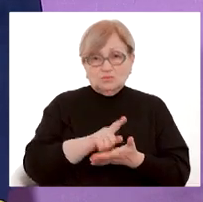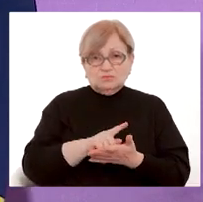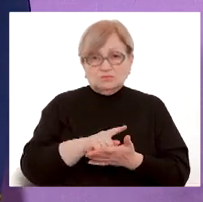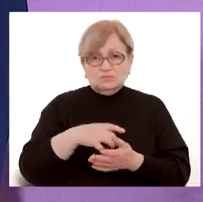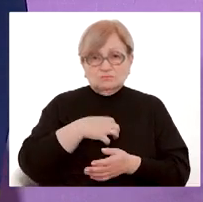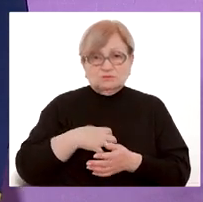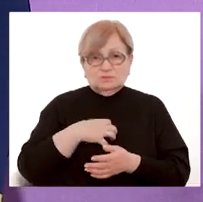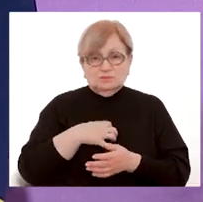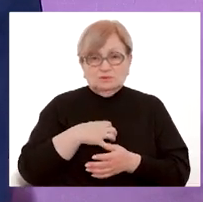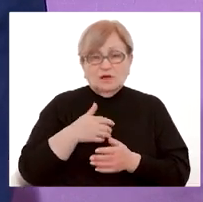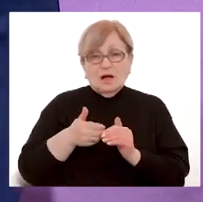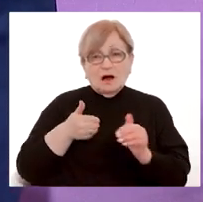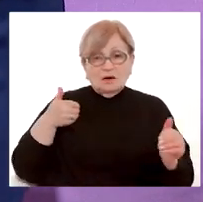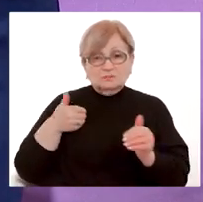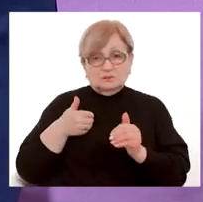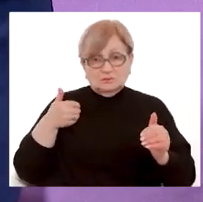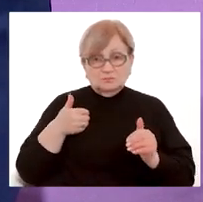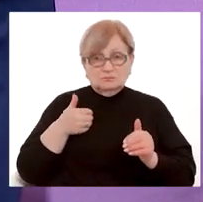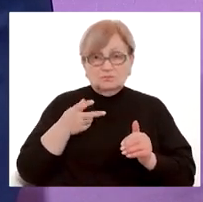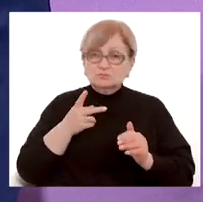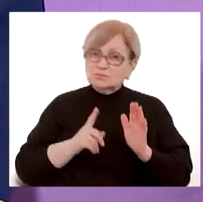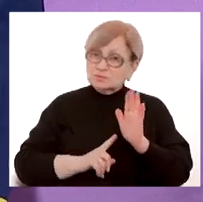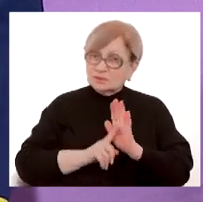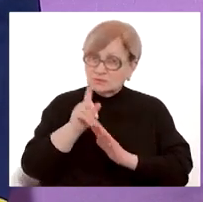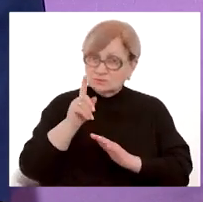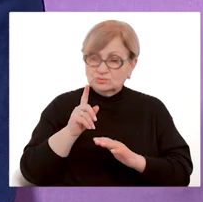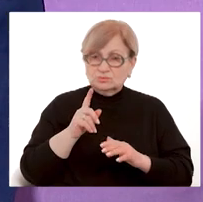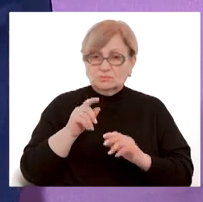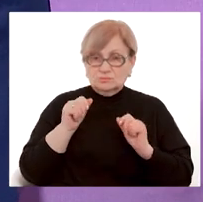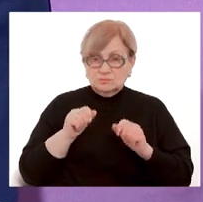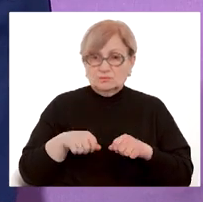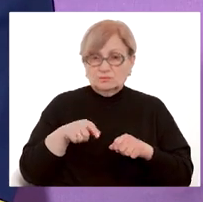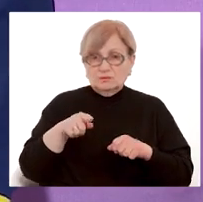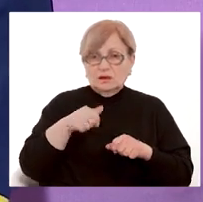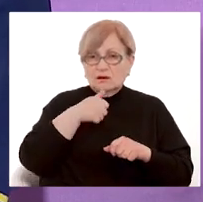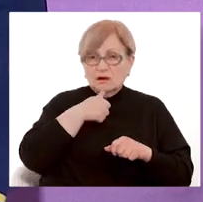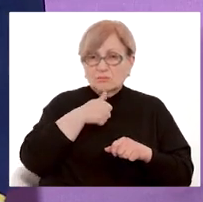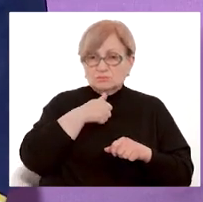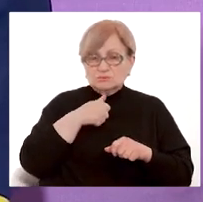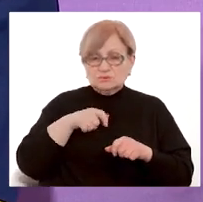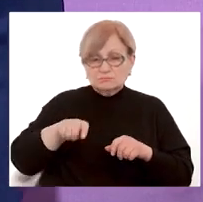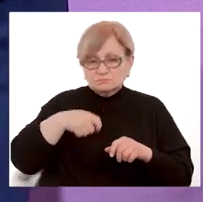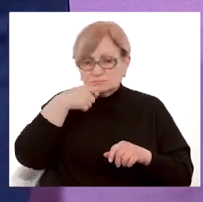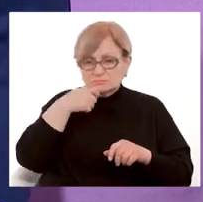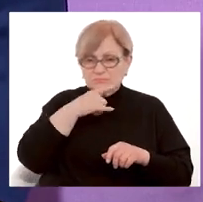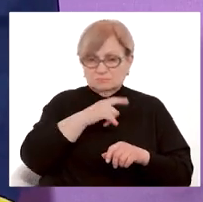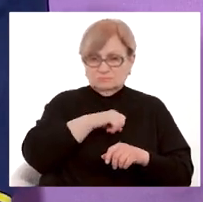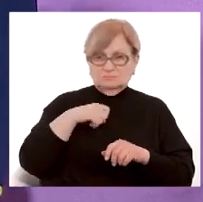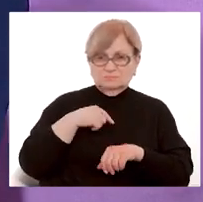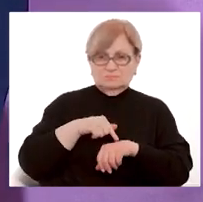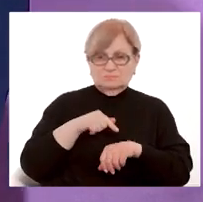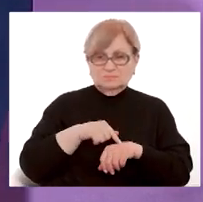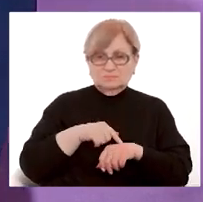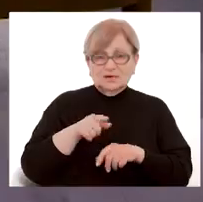განსაკუთრებით მნიშვნელოვანია, იმიტომ რომ ადრეულ ასაკიდანვე მან უნდა შეძლოს აი თუნდაც ამისი გამოცდილება, იმიტომ რომ ამ დროსაც ხდება